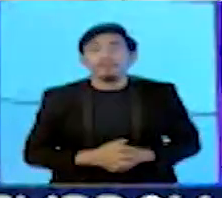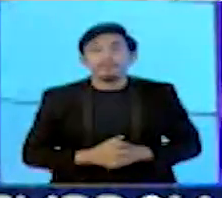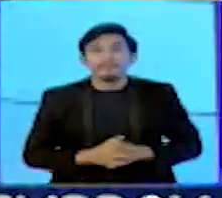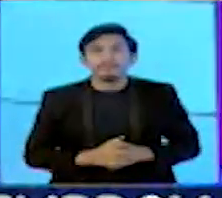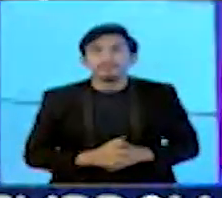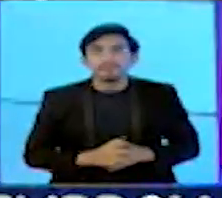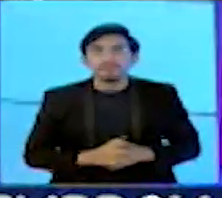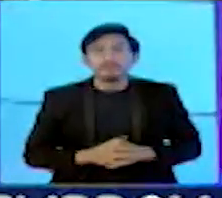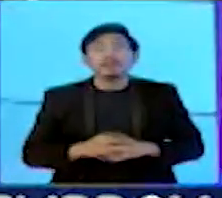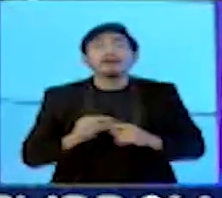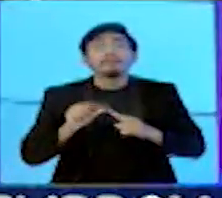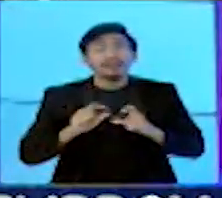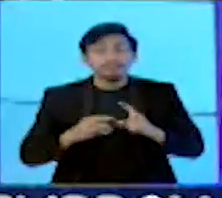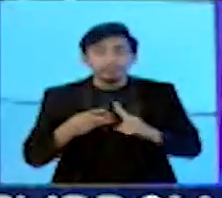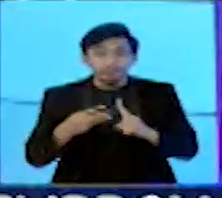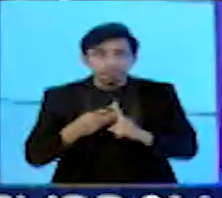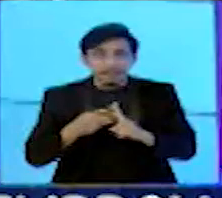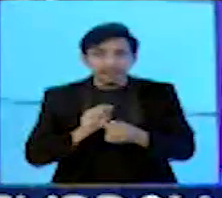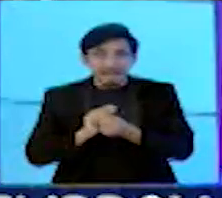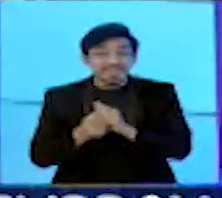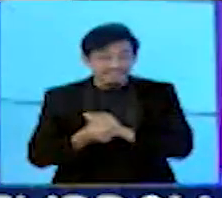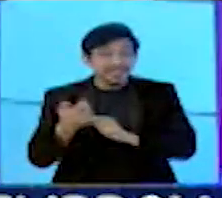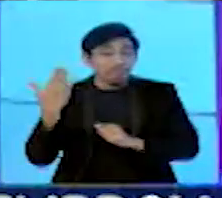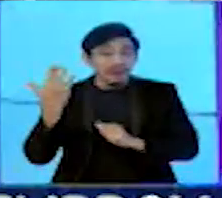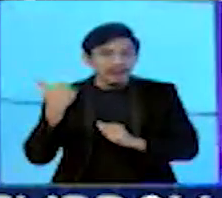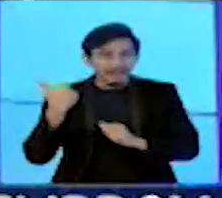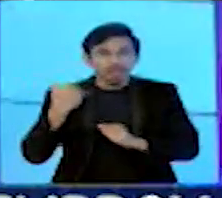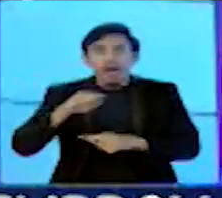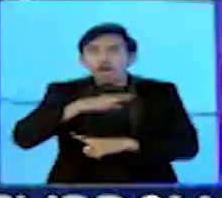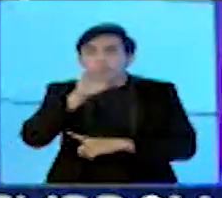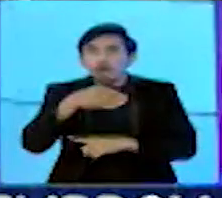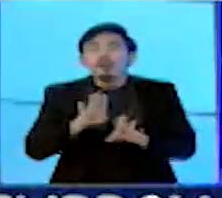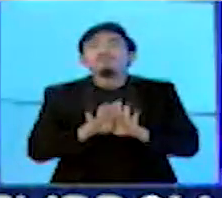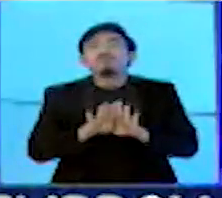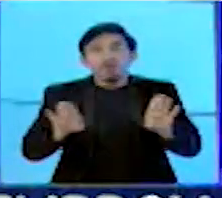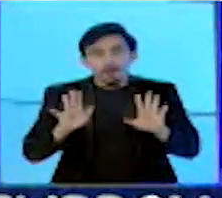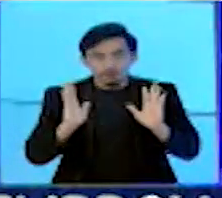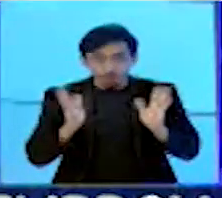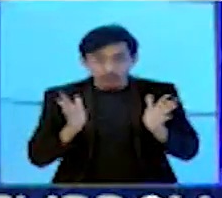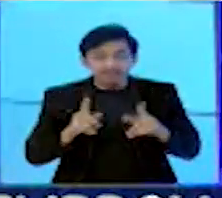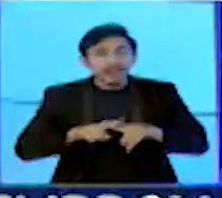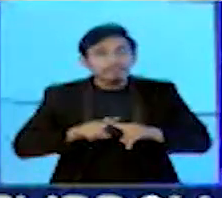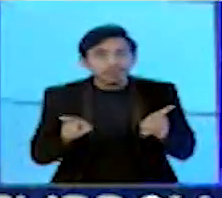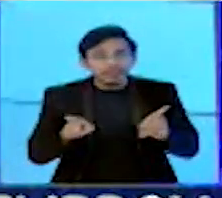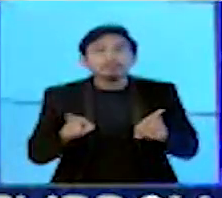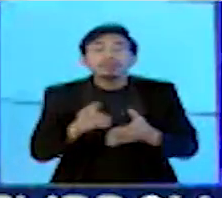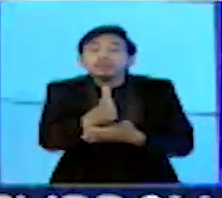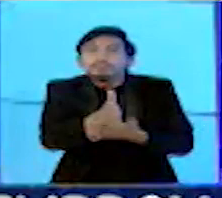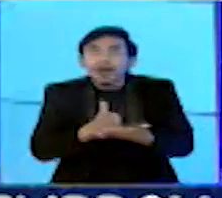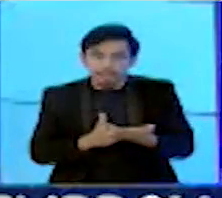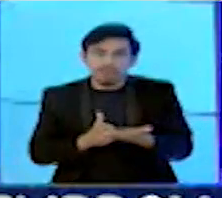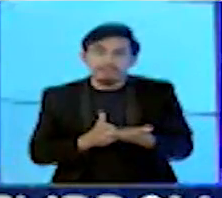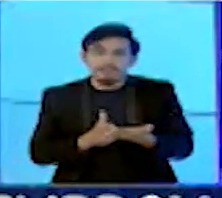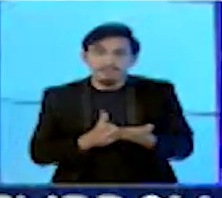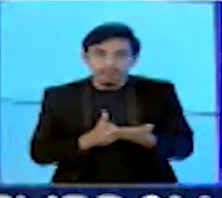masa PSB transisi Taman Impian Jaya Ancol ini memang sudah dibuka dan juga adanya sejumlah batasnya dilakukan jam operasional